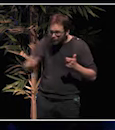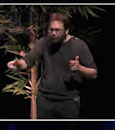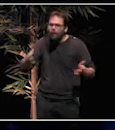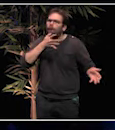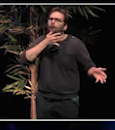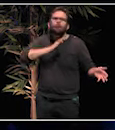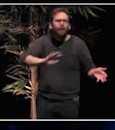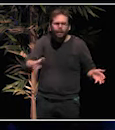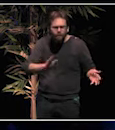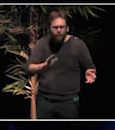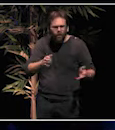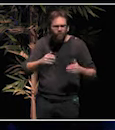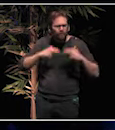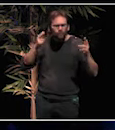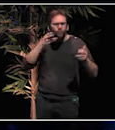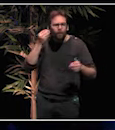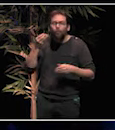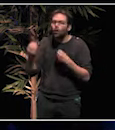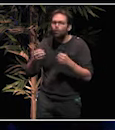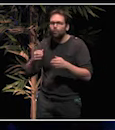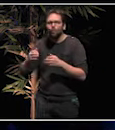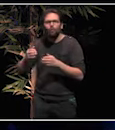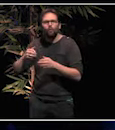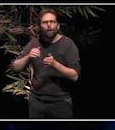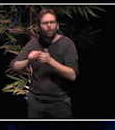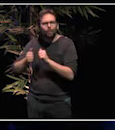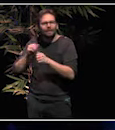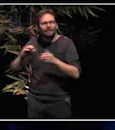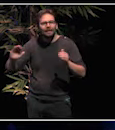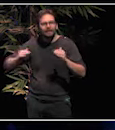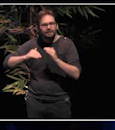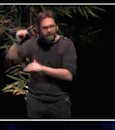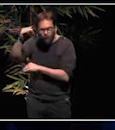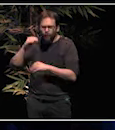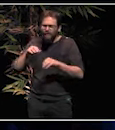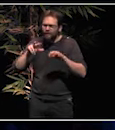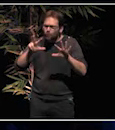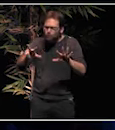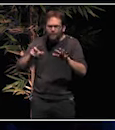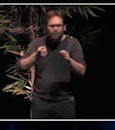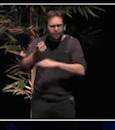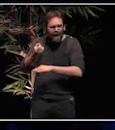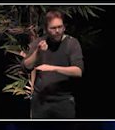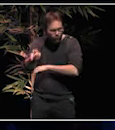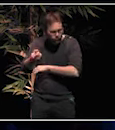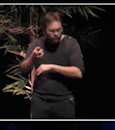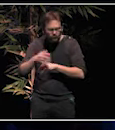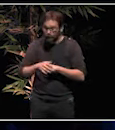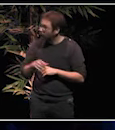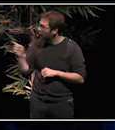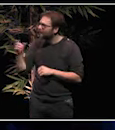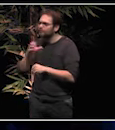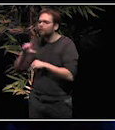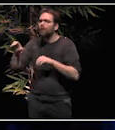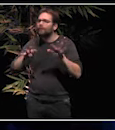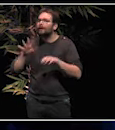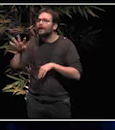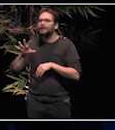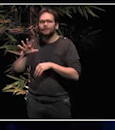Géants, eh bien, c'est 8 marathons à la suite. Donc, on rappelle, dit, ouais, 42 km 120 pour un marathon. Hein. Voilà, 195, ouais. C'est très précis. 195 pour être